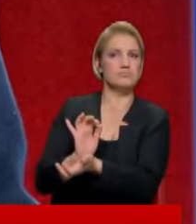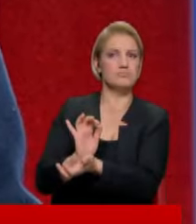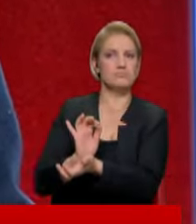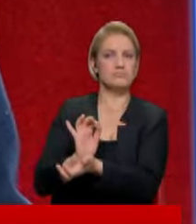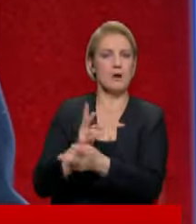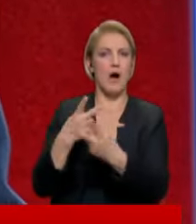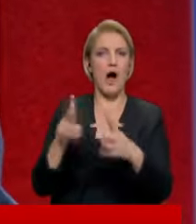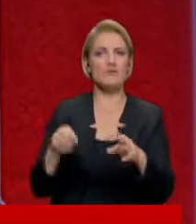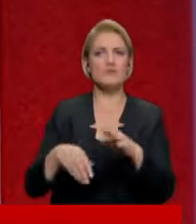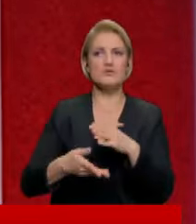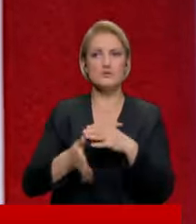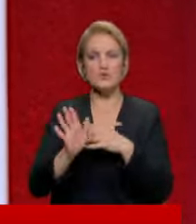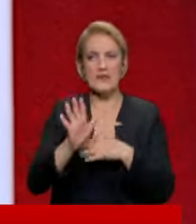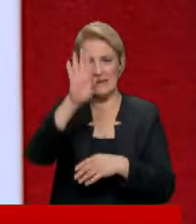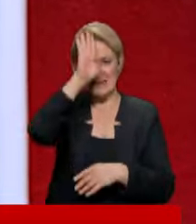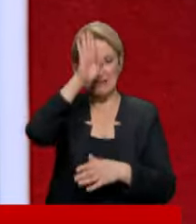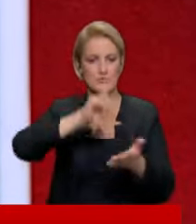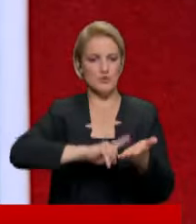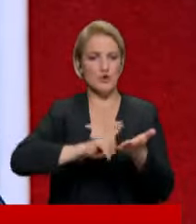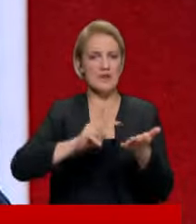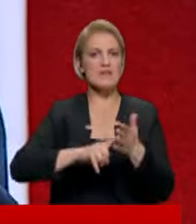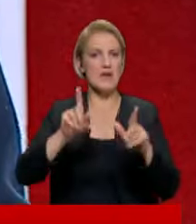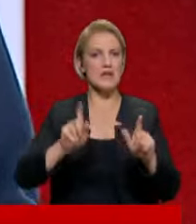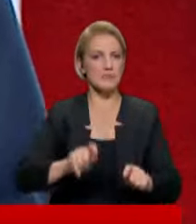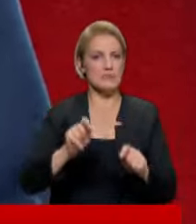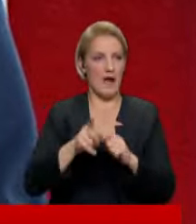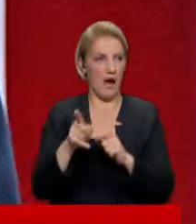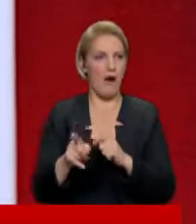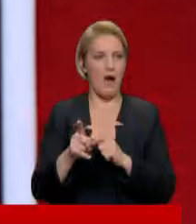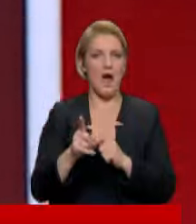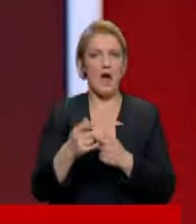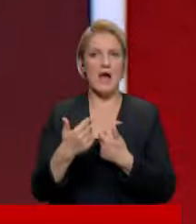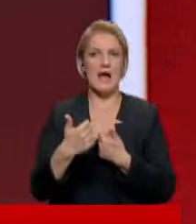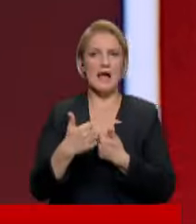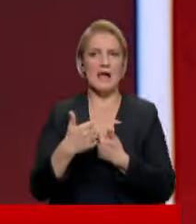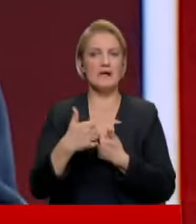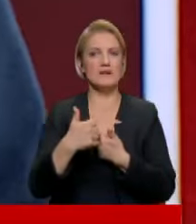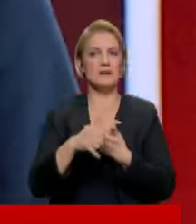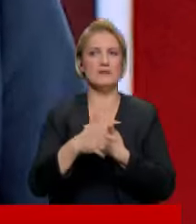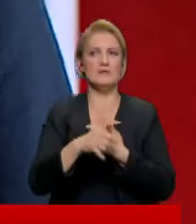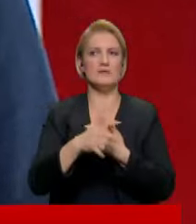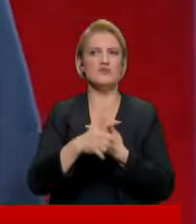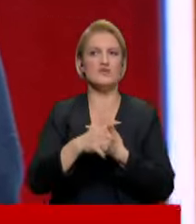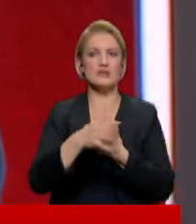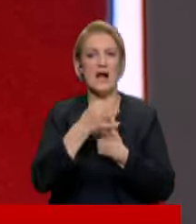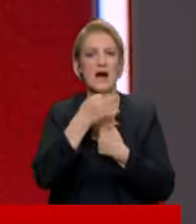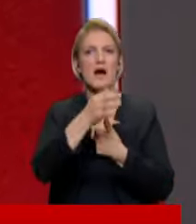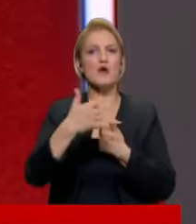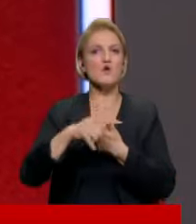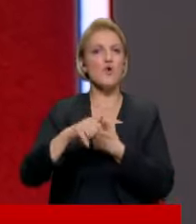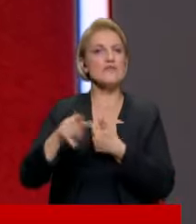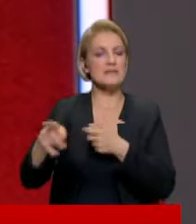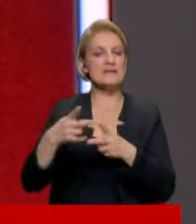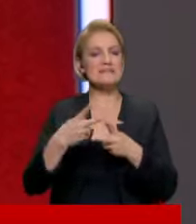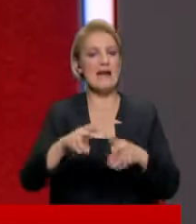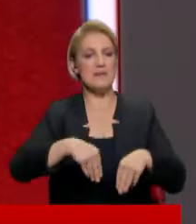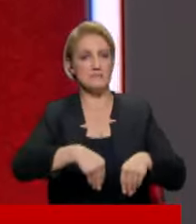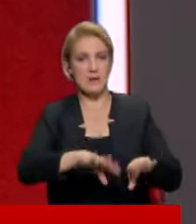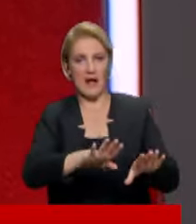af çıkıyor Eğer İstanbul sözleşmesi uygulansa eşine haber verilmesi lazım Eee kocanı serbest